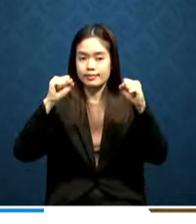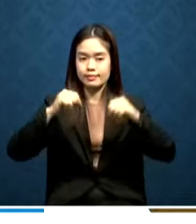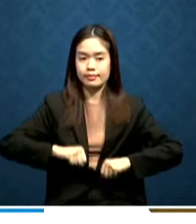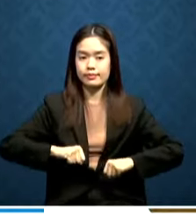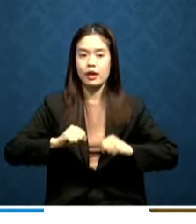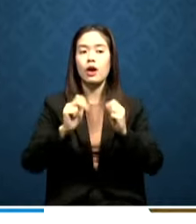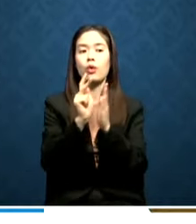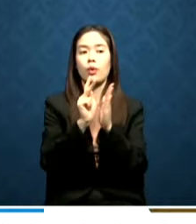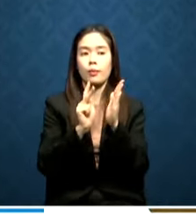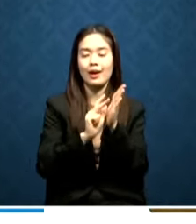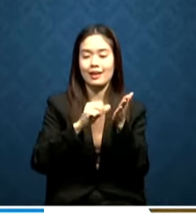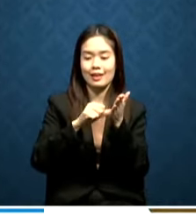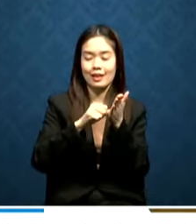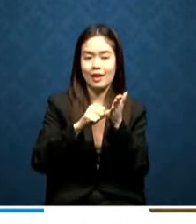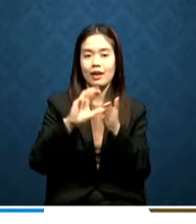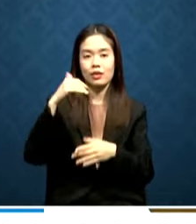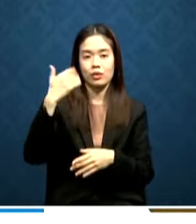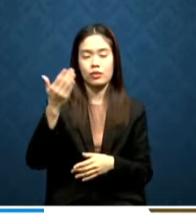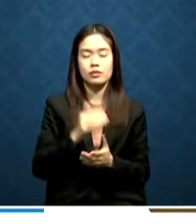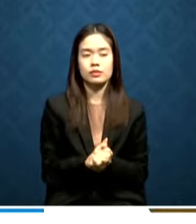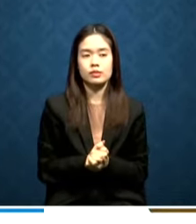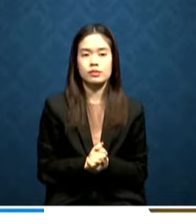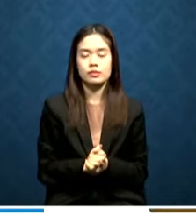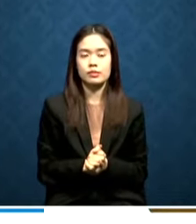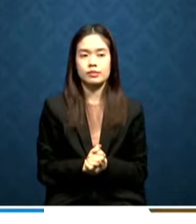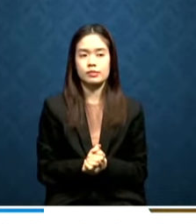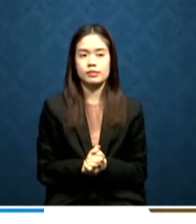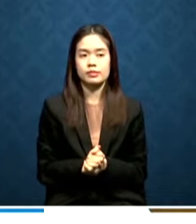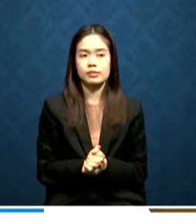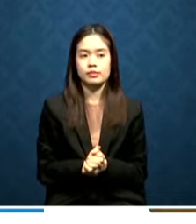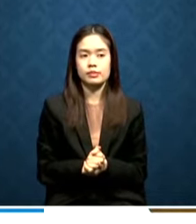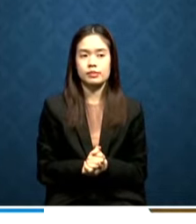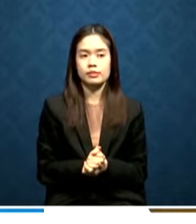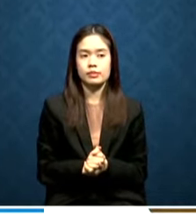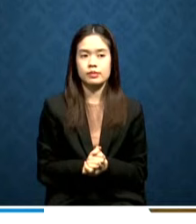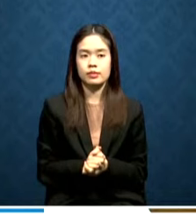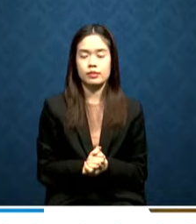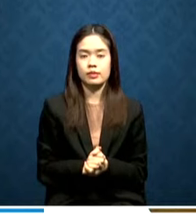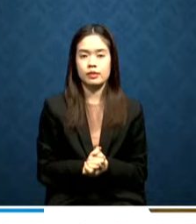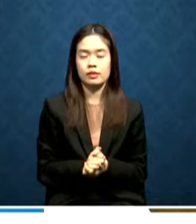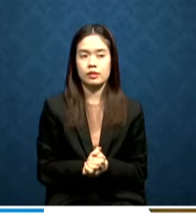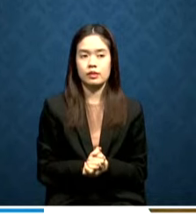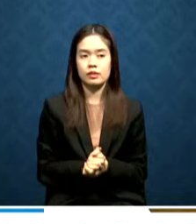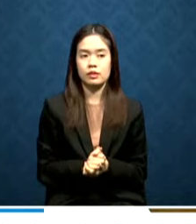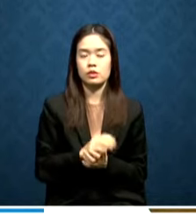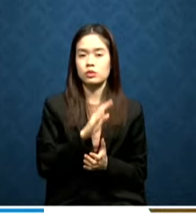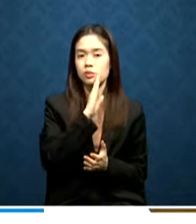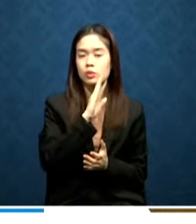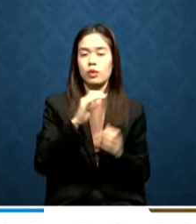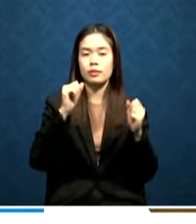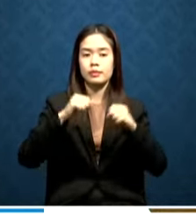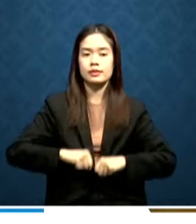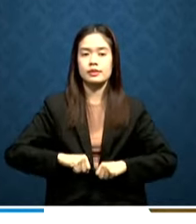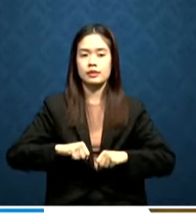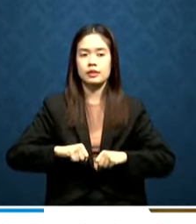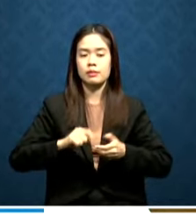ายประชามติเสียก่อนนะครับเพื่อให้เป็นสามารถประชาชนจะได้ใช้สิทธิ์ทางตรงถ้าเราจะทำประชามติต่อครั้งเนี่